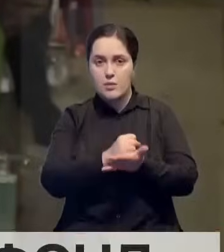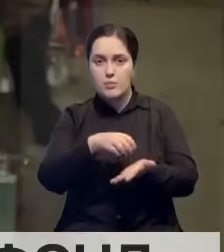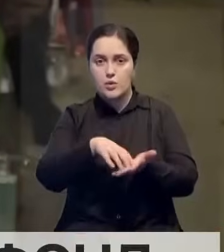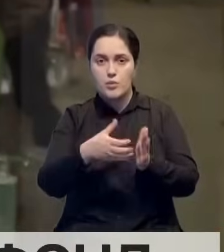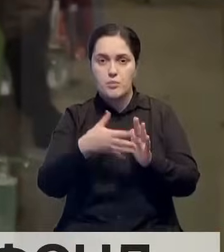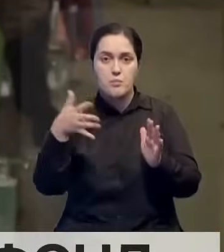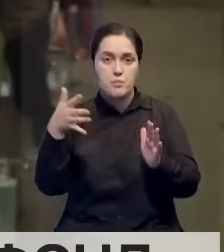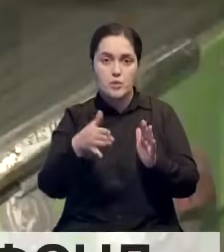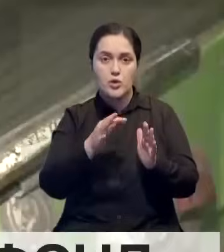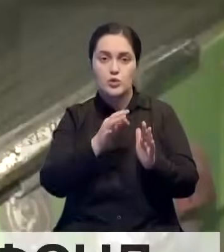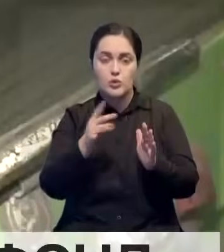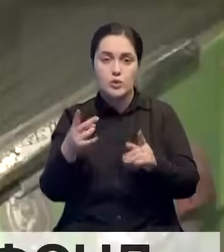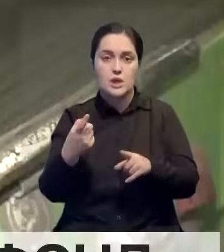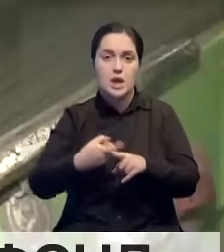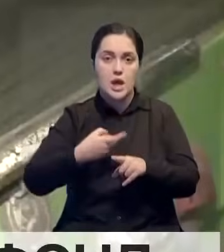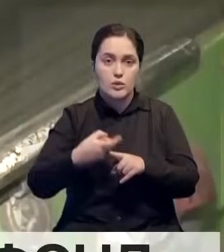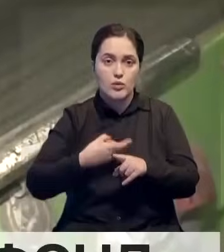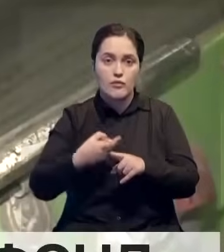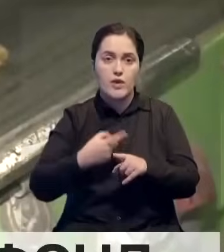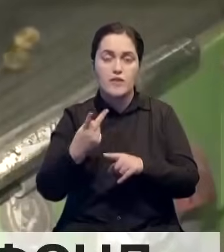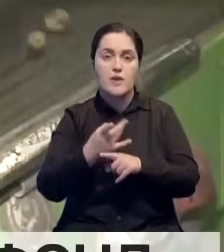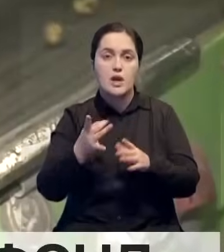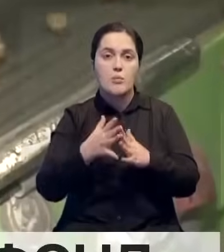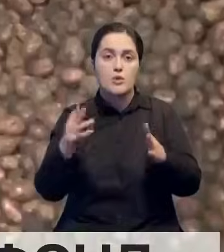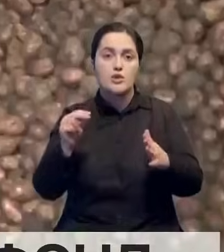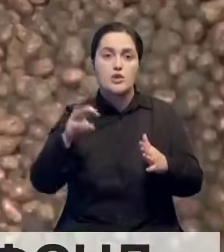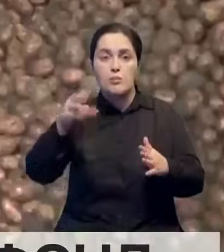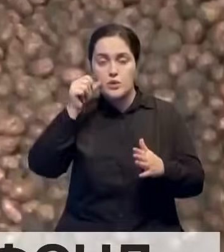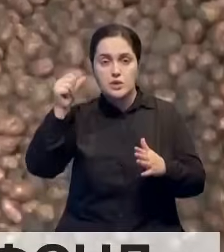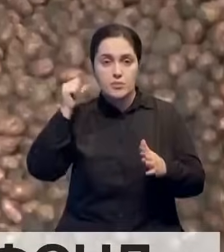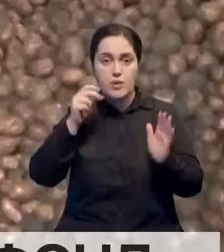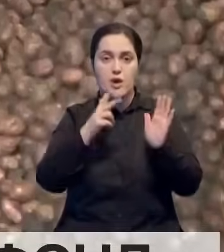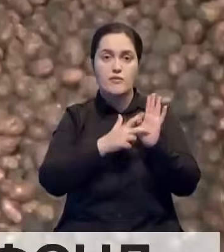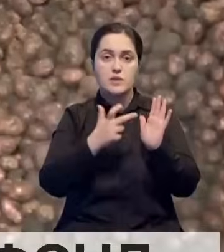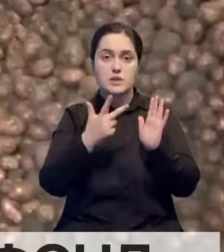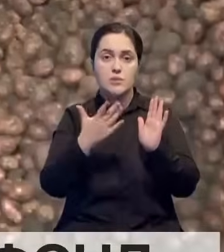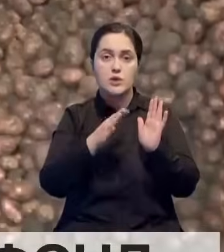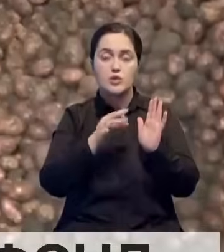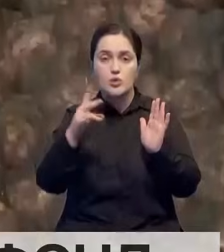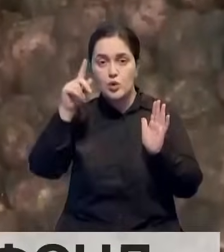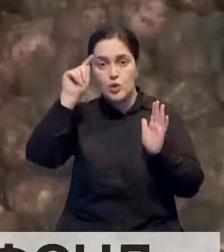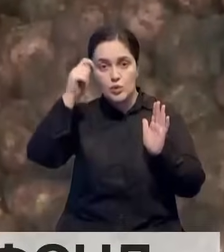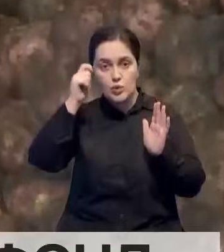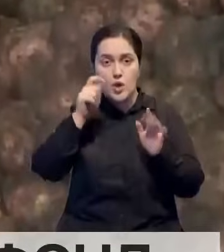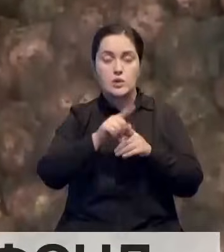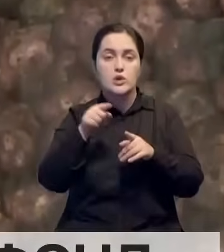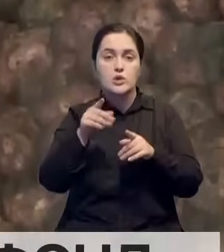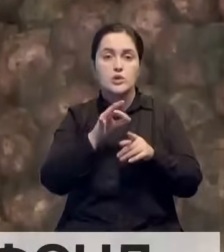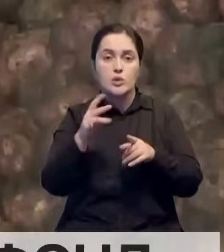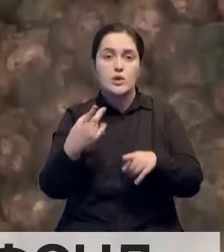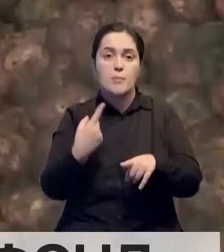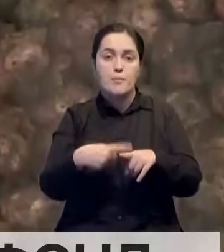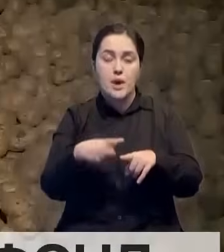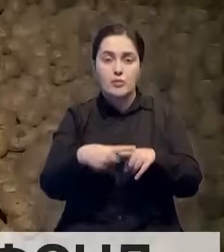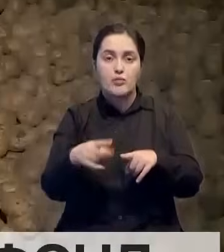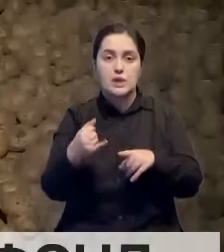свыше 5000 тонн картофеля. Это в 2 раза больше, чем в прошлом году. 835 тонн лука, а также больше 1000 тонн